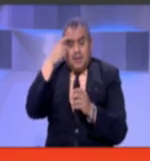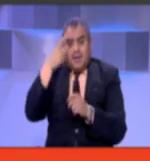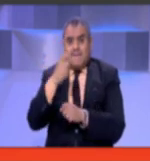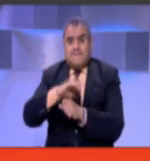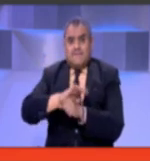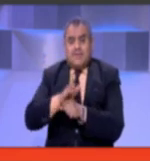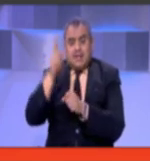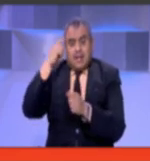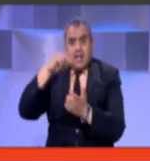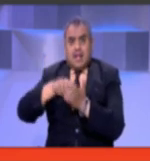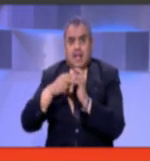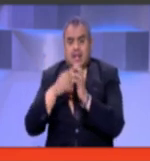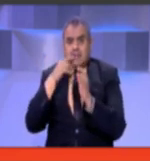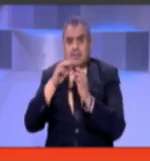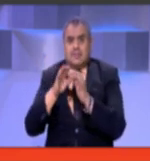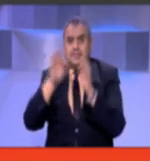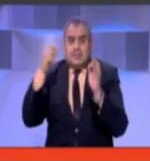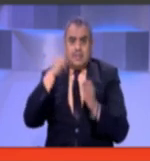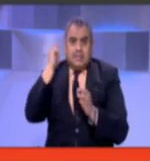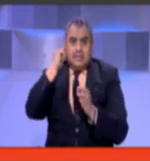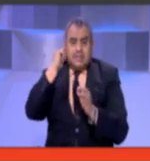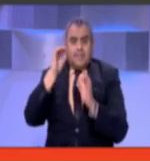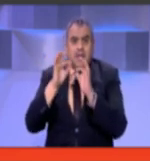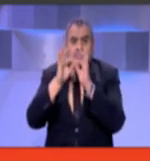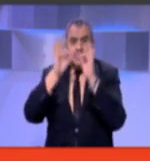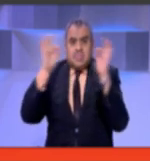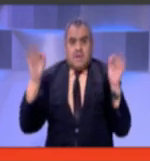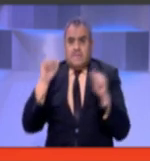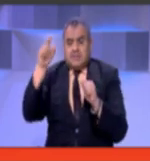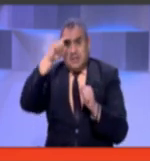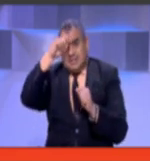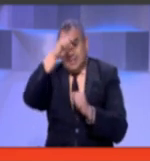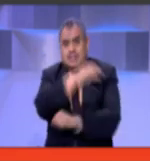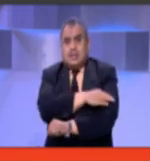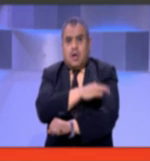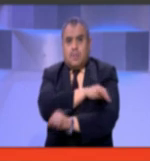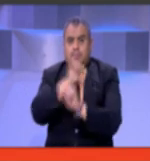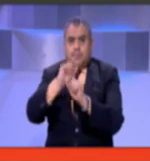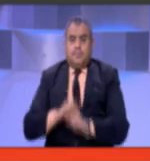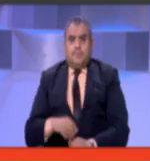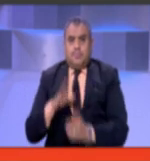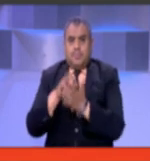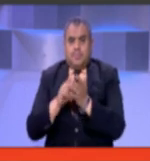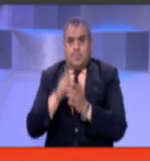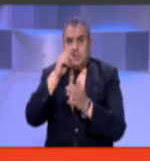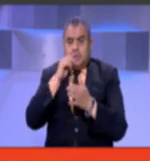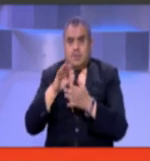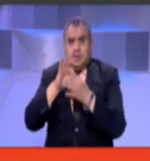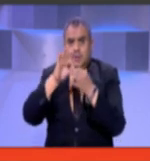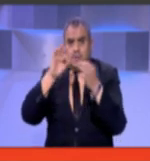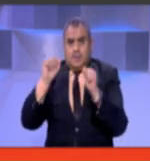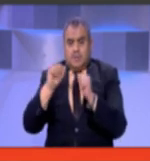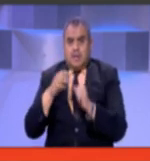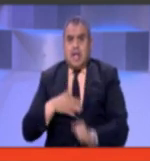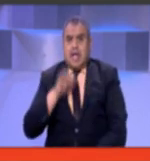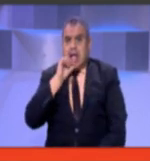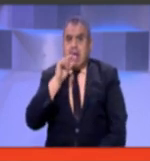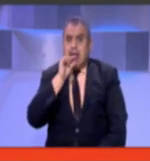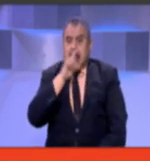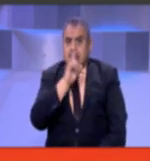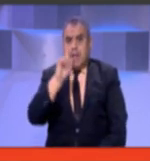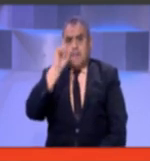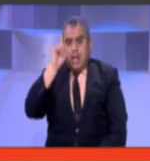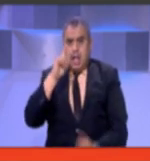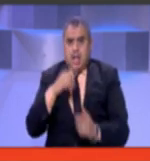الفيروس؟ يعني انا محتاجة اسمع منك تفاصيل التجربة الصعبة دي. اولا انا هتكلم على آدم،